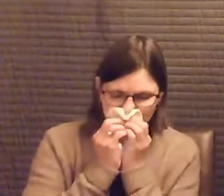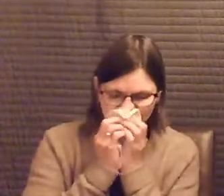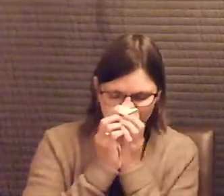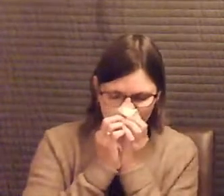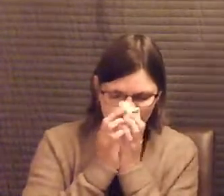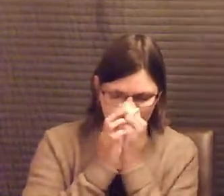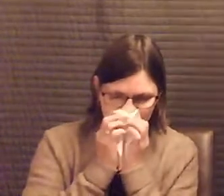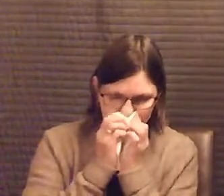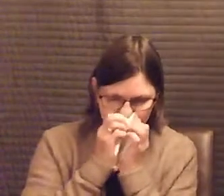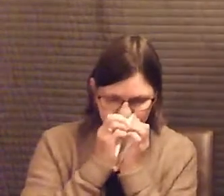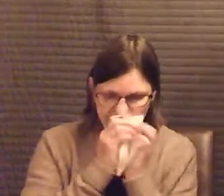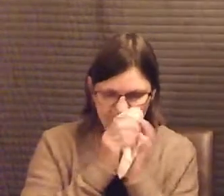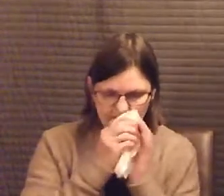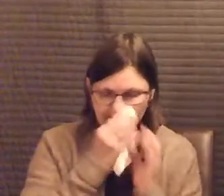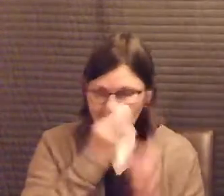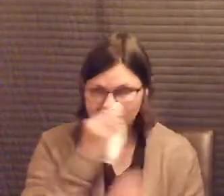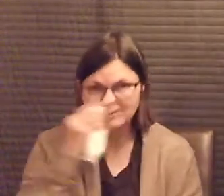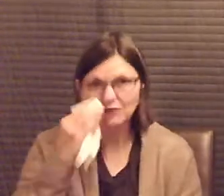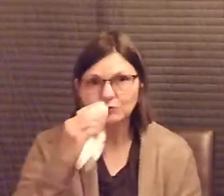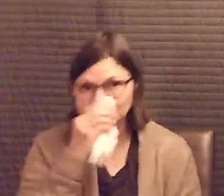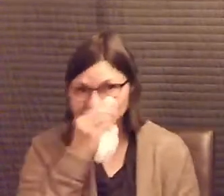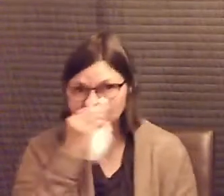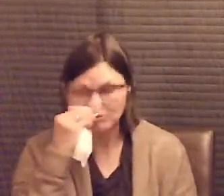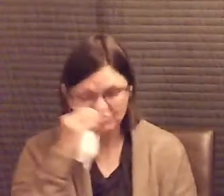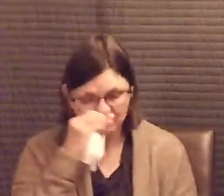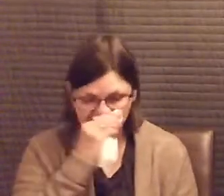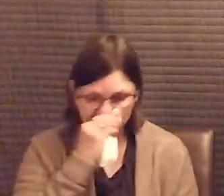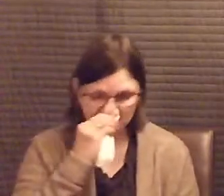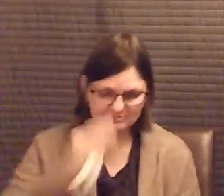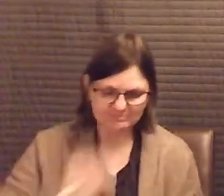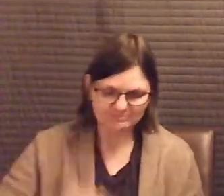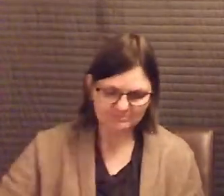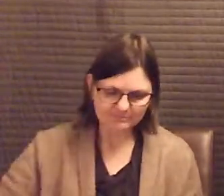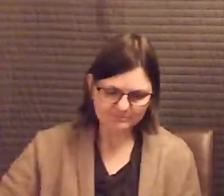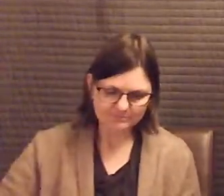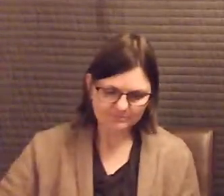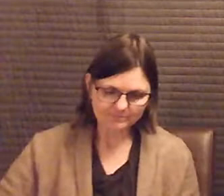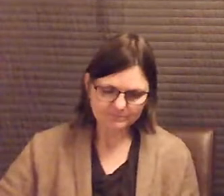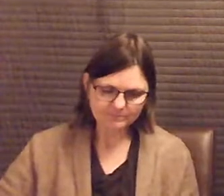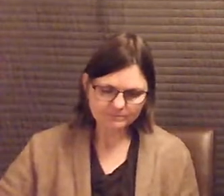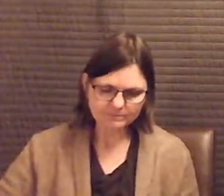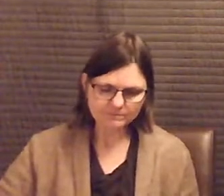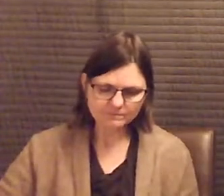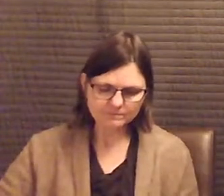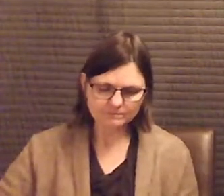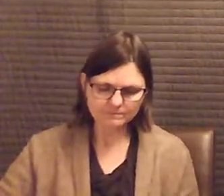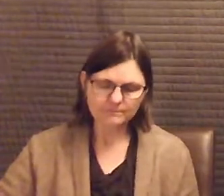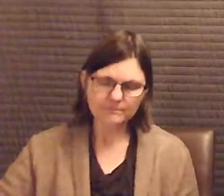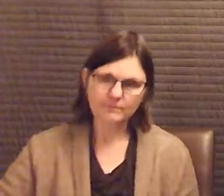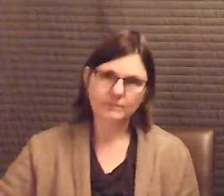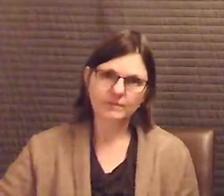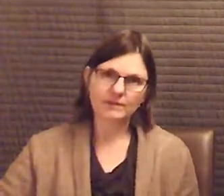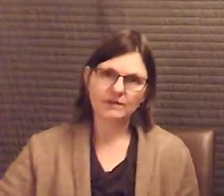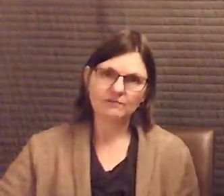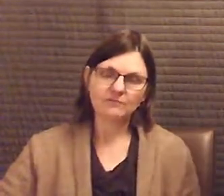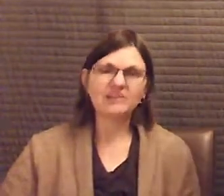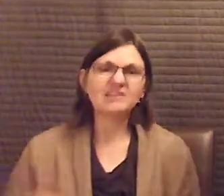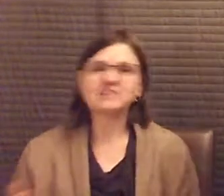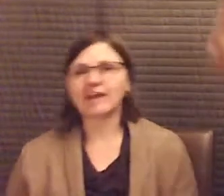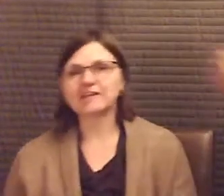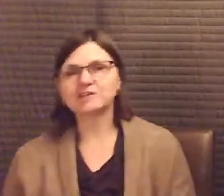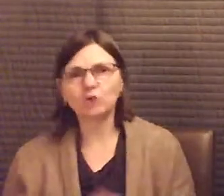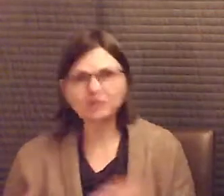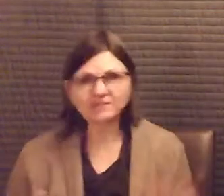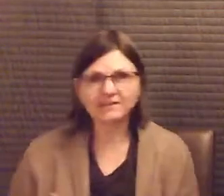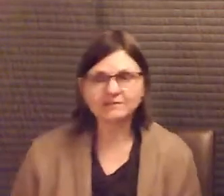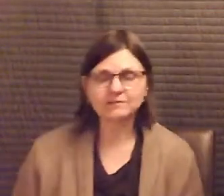agressief was en geen theocratie over met al wat god met allemaal gods en dus we willen